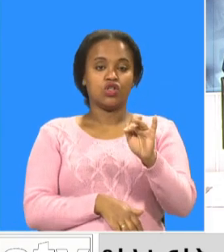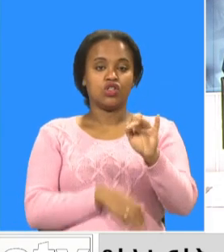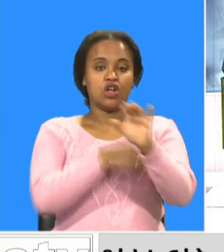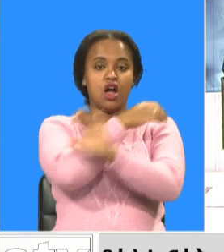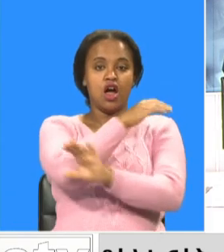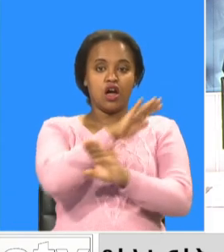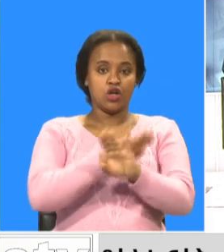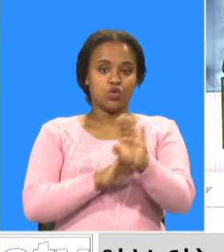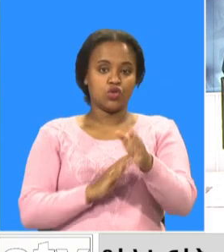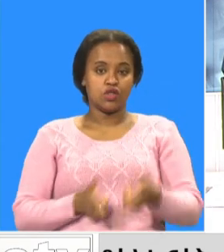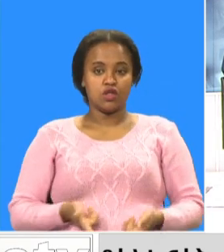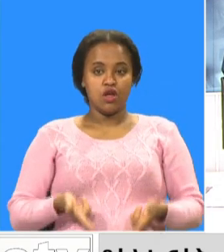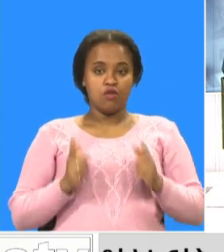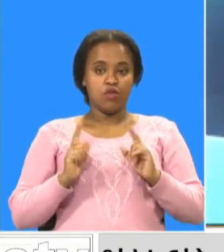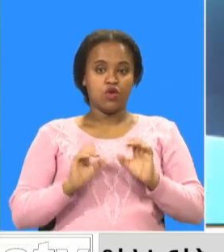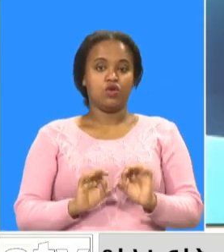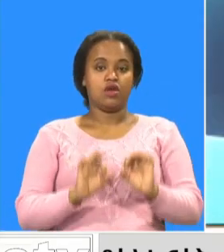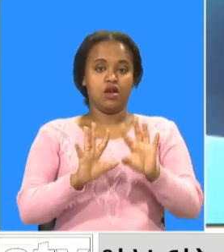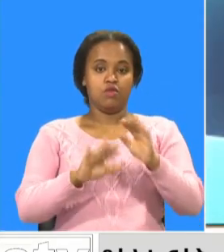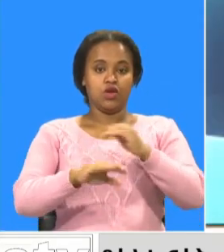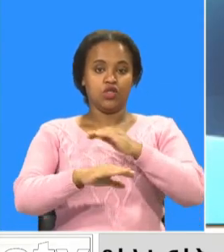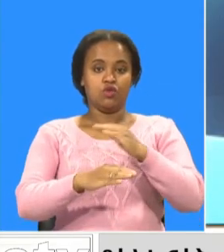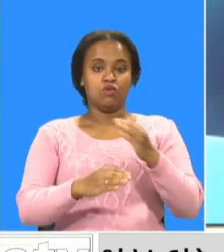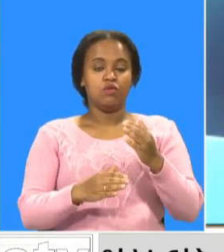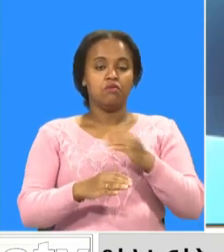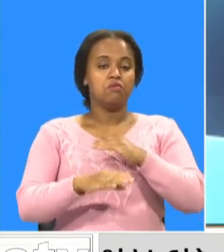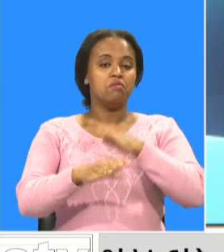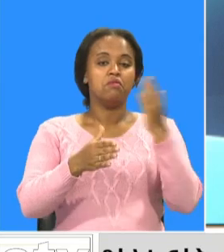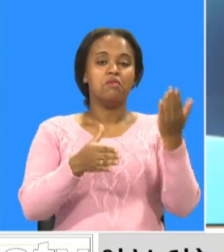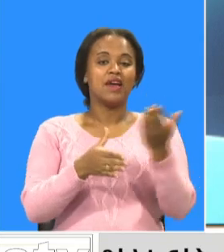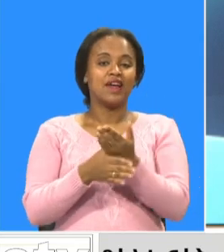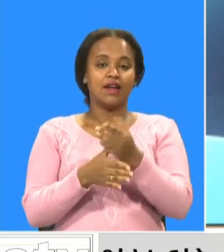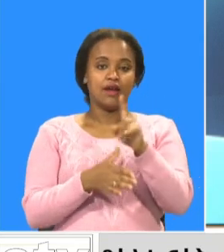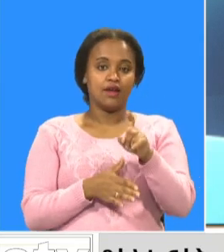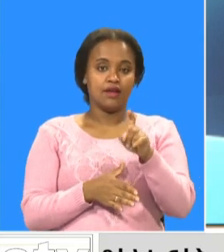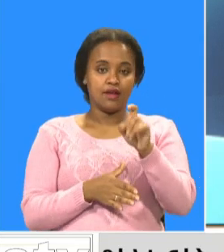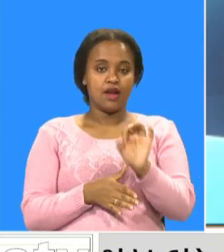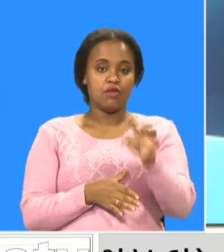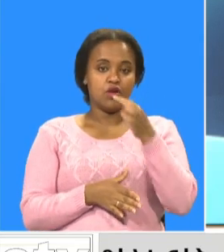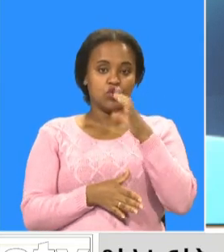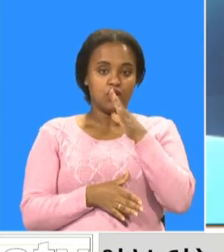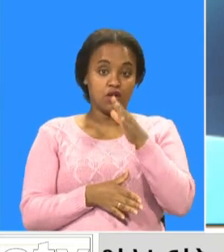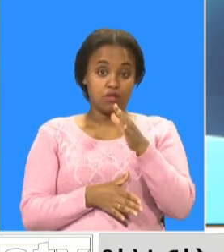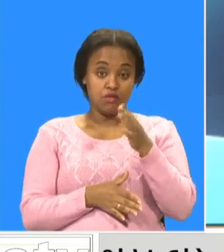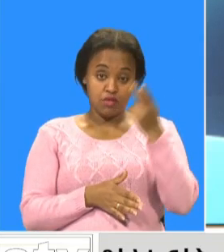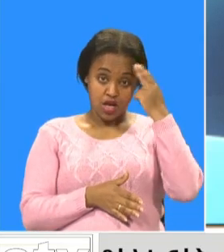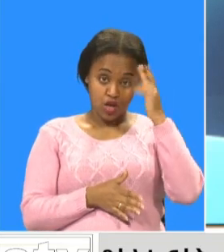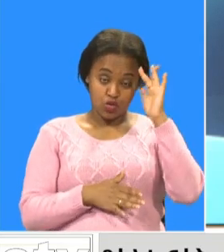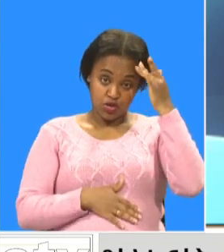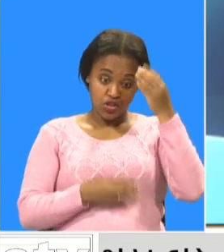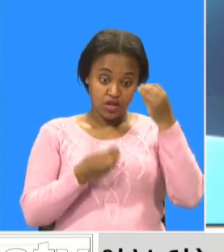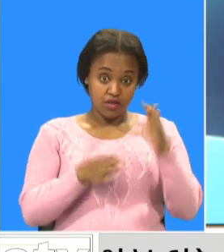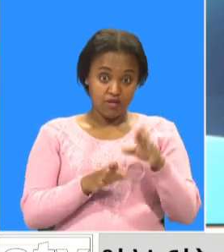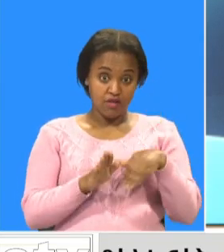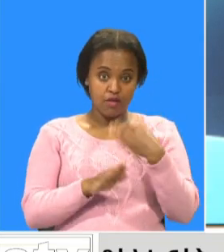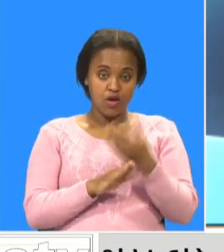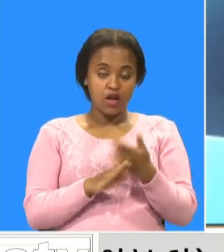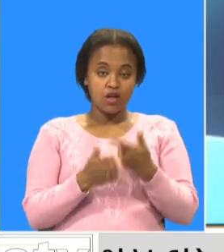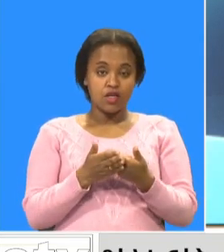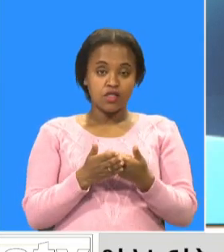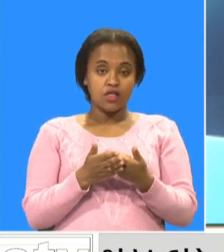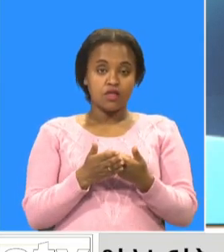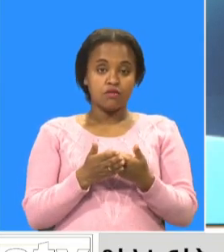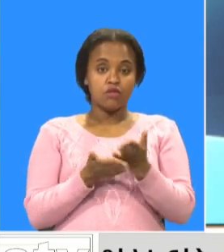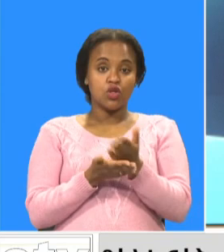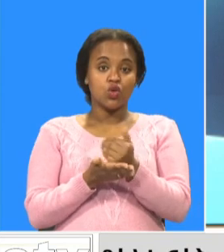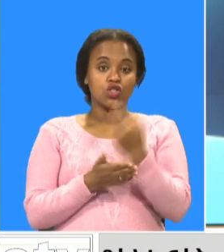ውስጥ መኖር የለባቸውም መከልከል አለባቸውም የሚል አይደለም። ምክንያቱም በሽታው ከጠፋ በኋላ እነዚህ ምርቶች ጥቅም ላይ የሚውሉበት